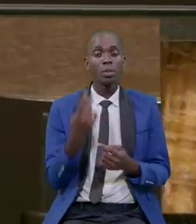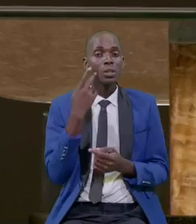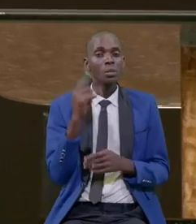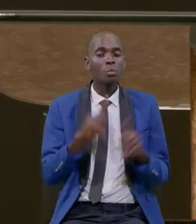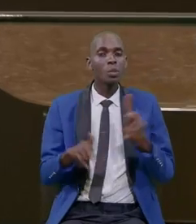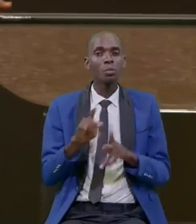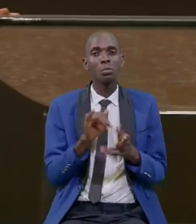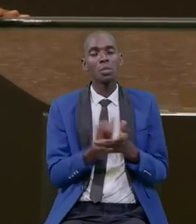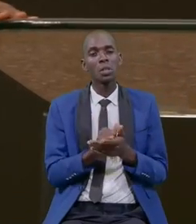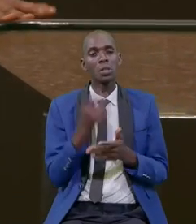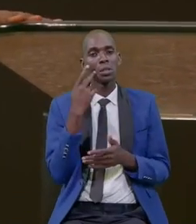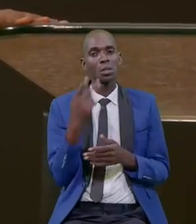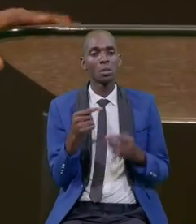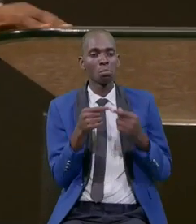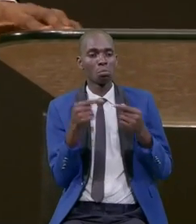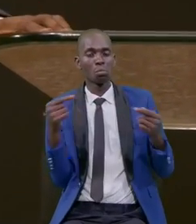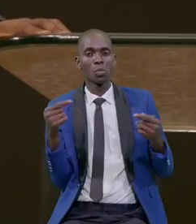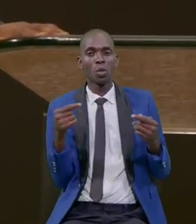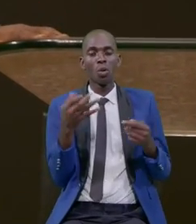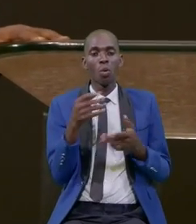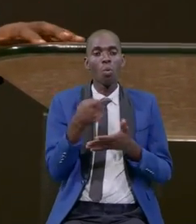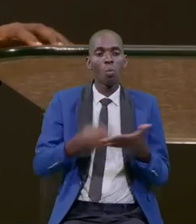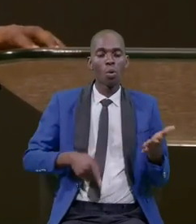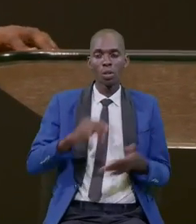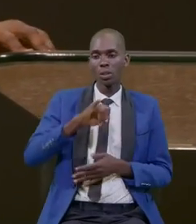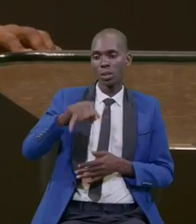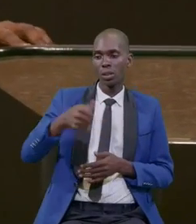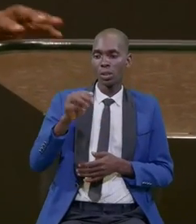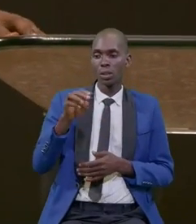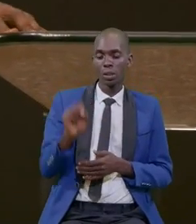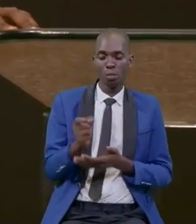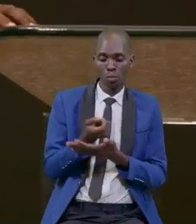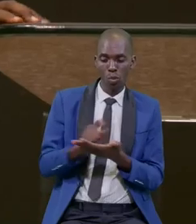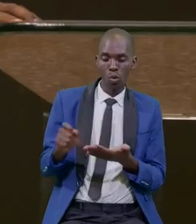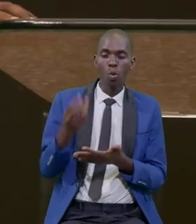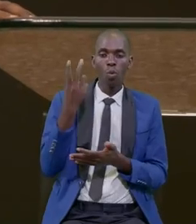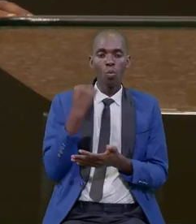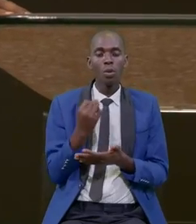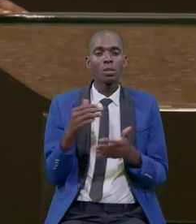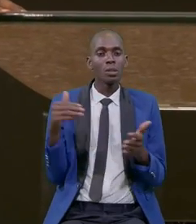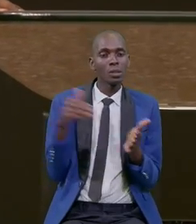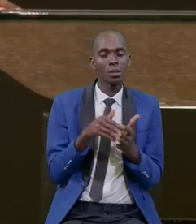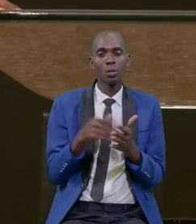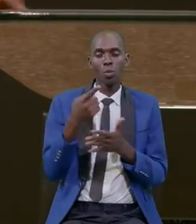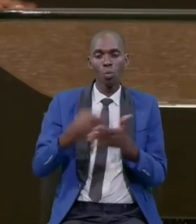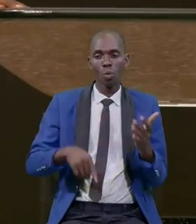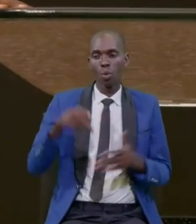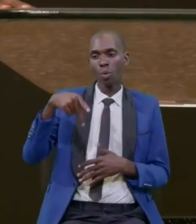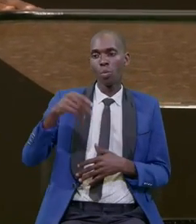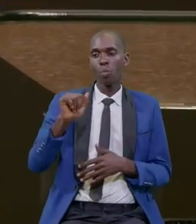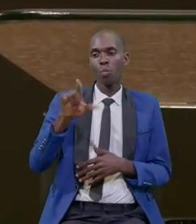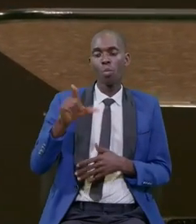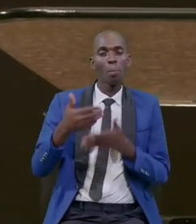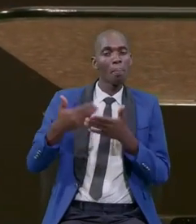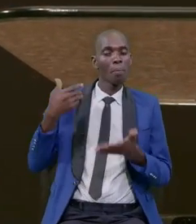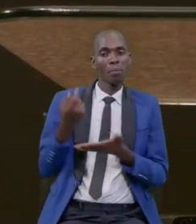opposition, que ce que Jacques a dit était contre ce que l'apôtre Paul avait écrit. Mais ce